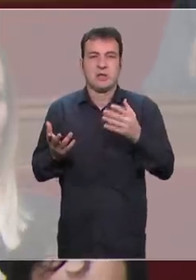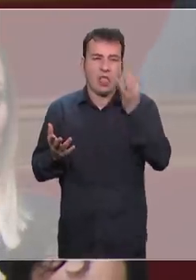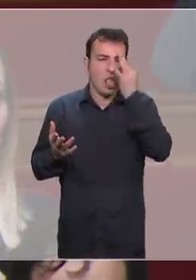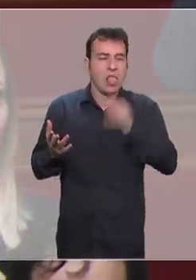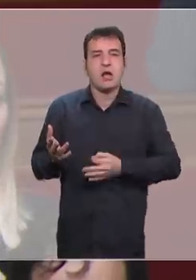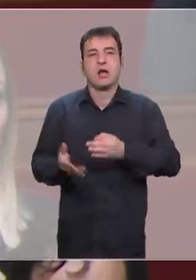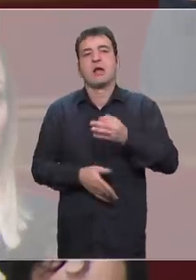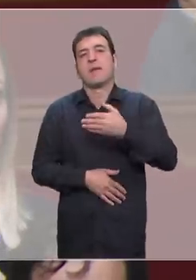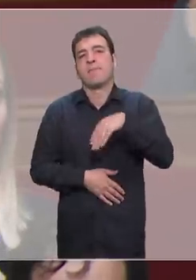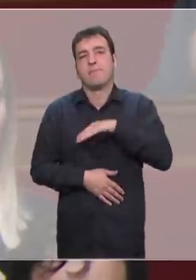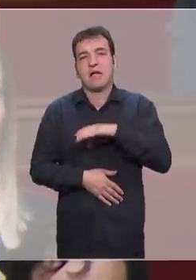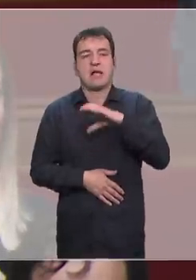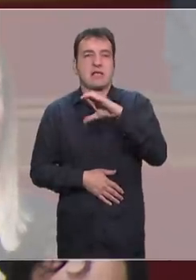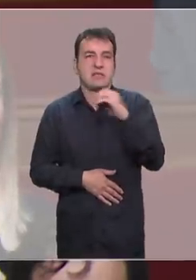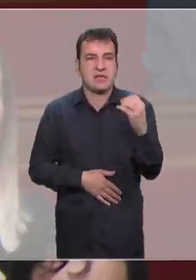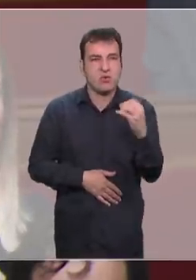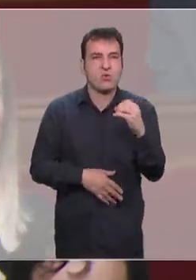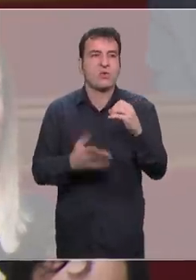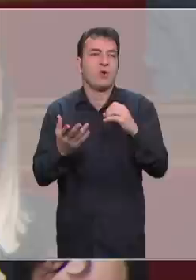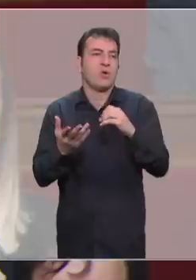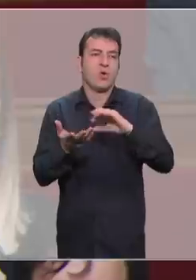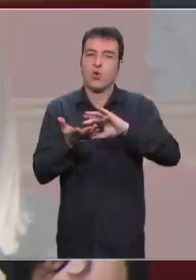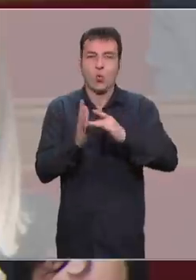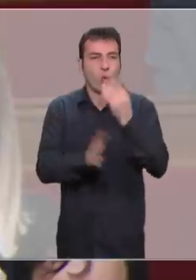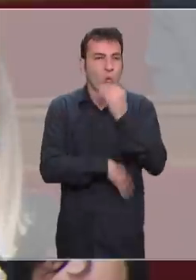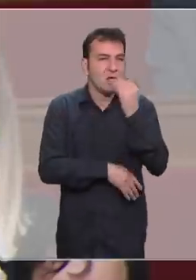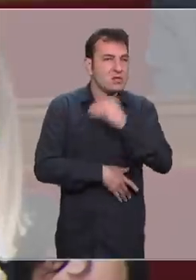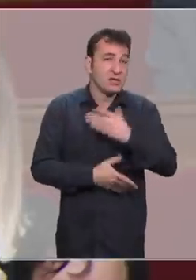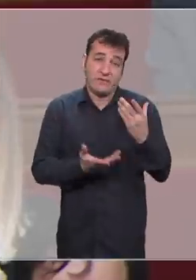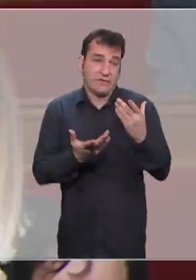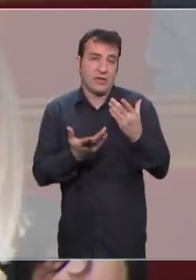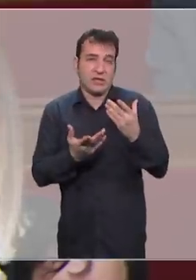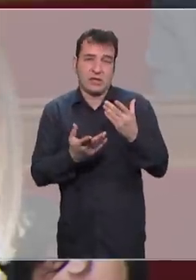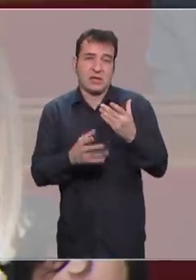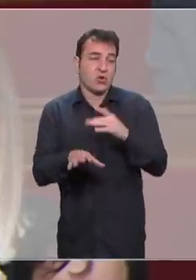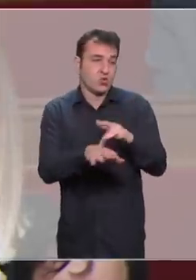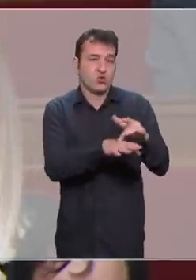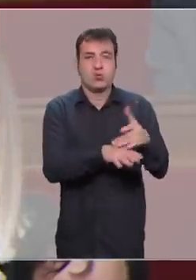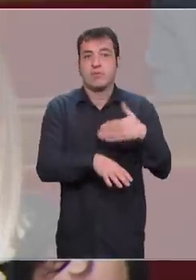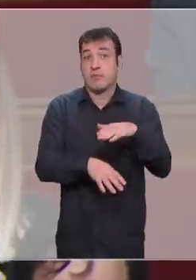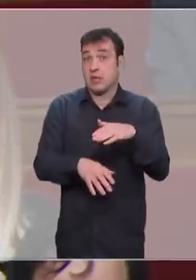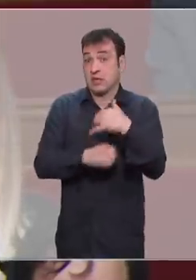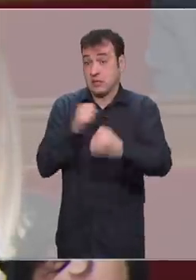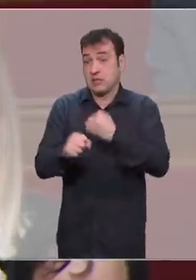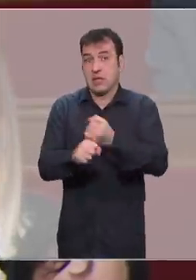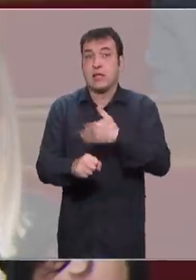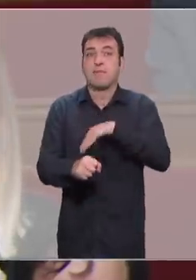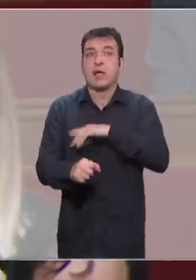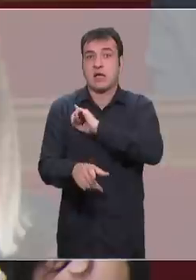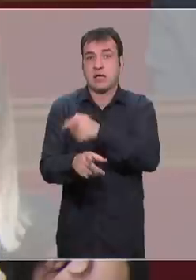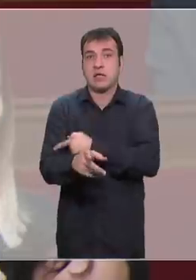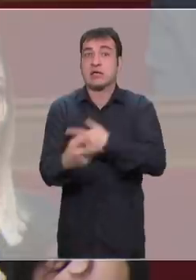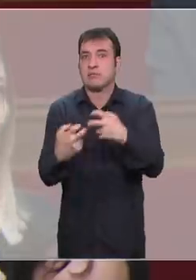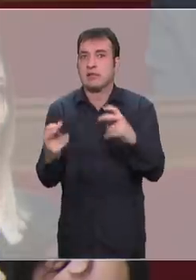monoxyde de carbone sont le lot de chaque période hivernale. Mais cette année, en raison de la hausse du prix de l'énergie, une augmentation de